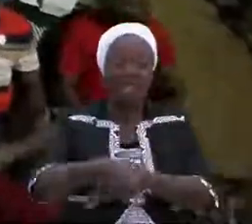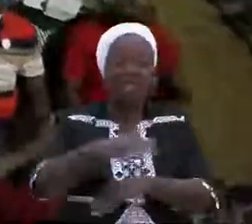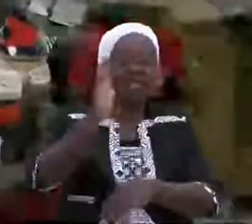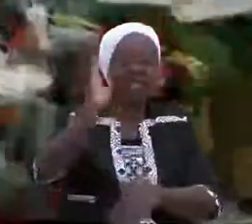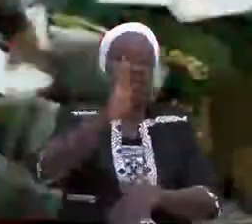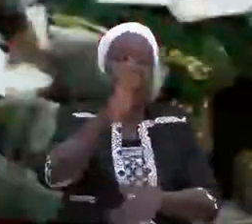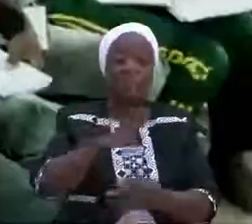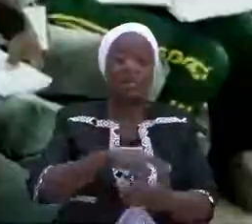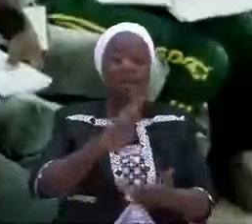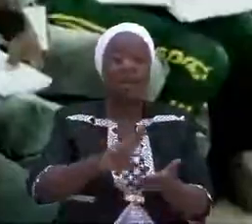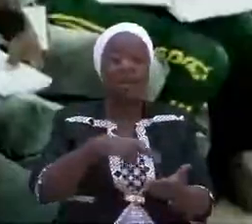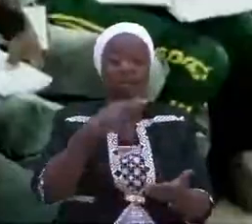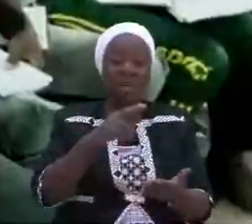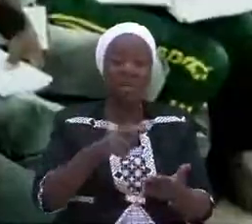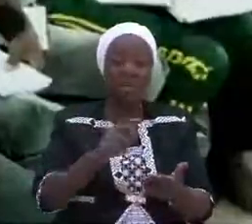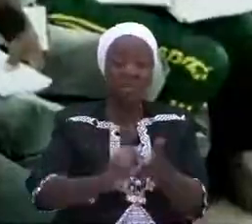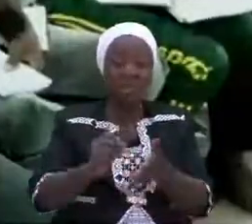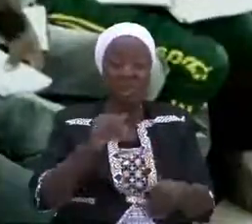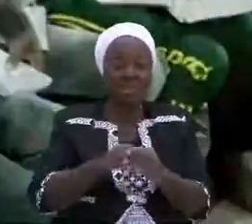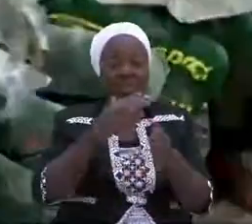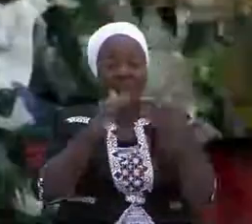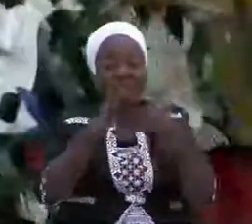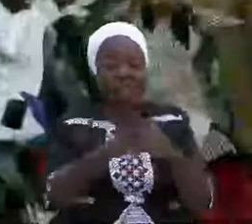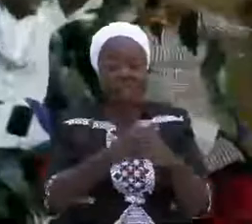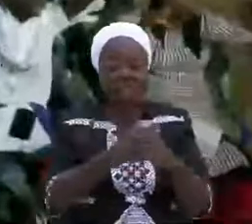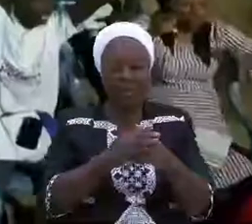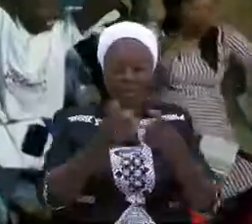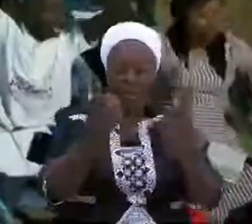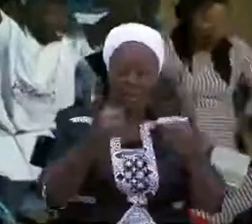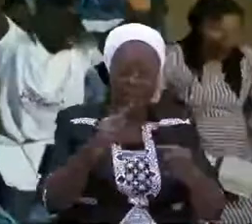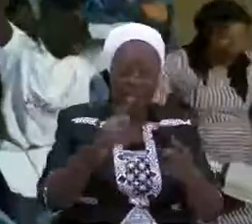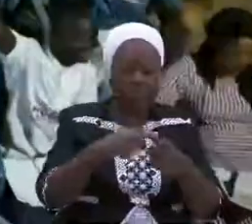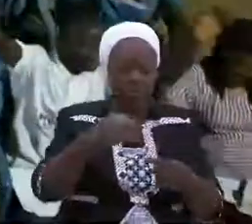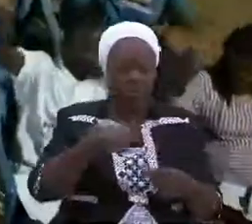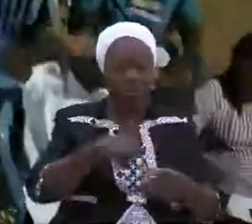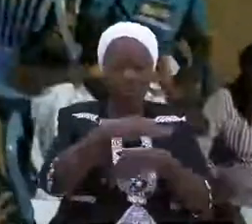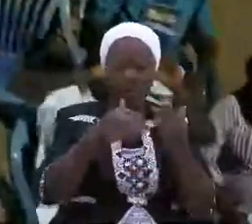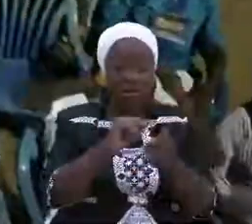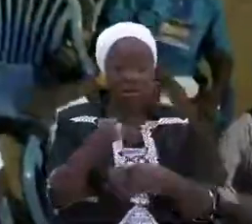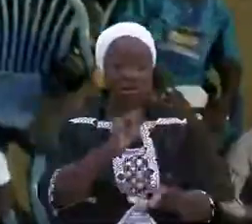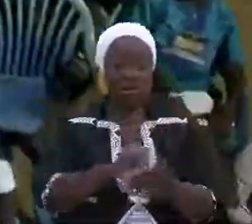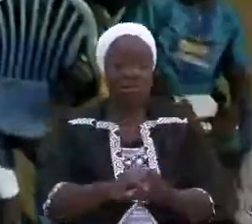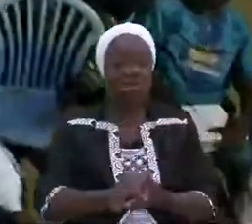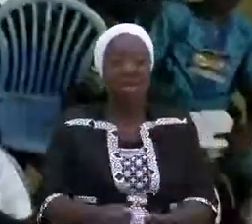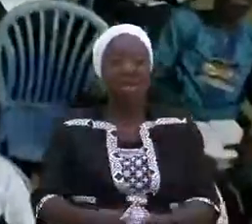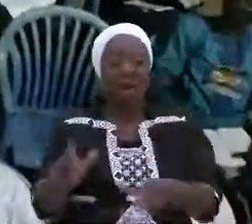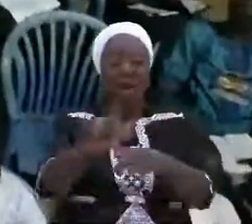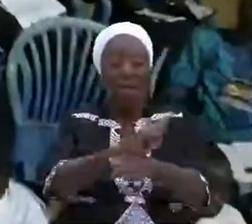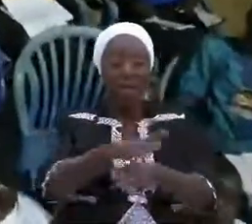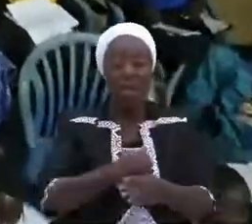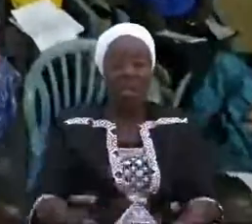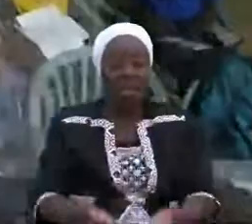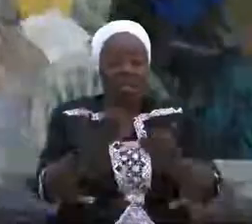sera enregistré au ciel. Venez à moi, vous tous qui êtes fatigués et chargés,